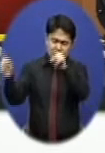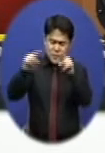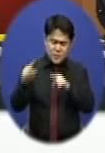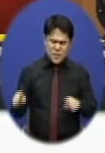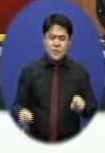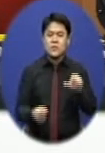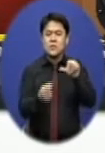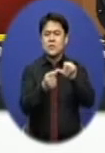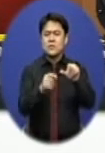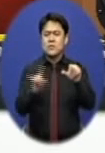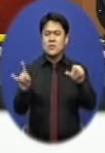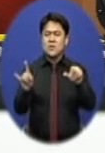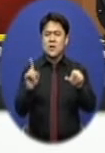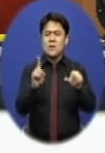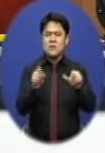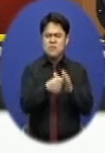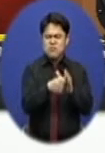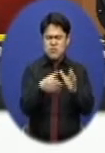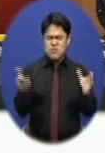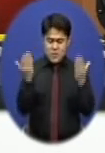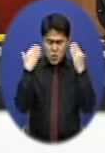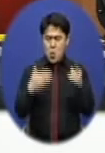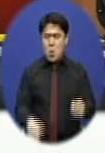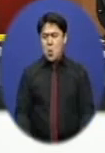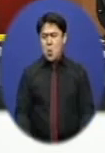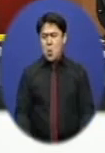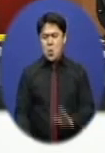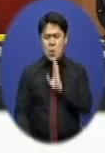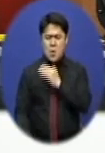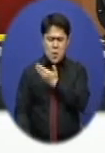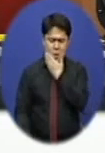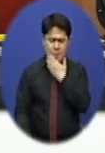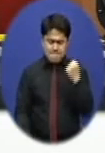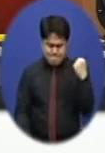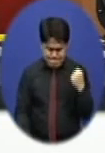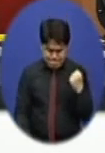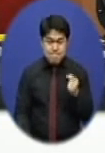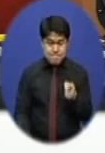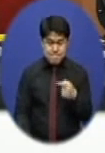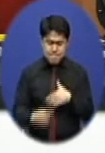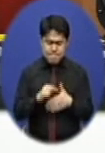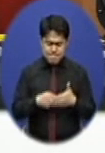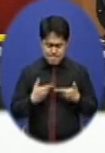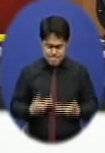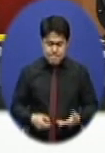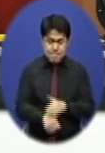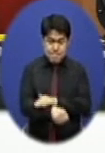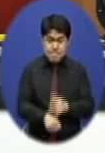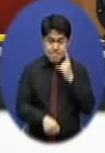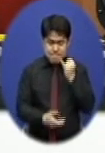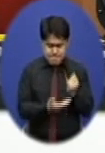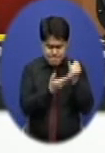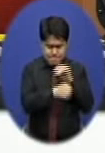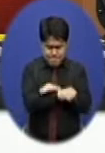5대 명문학교 네. 출신이라고 아주 아까운 분이라고 힘내셔서 마음 추스르셔서 어머니 잘